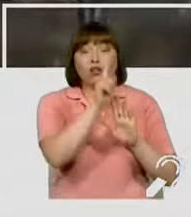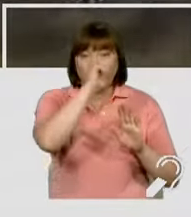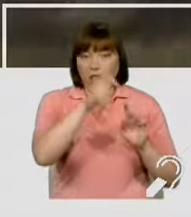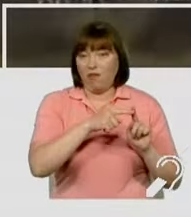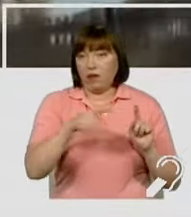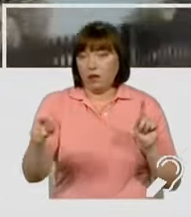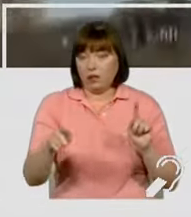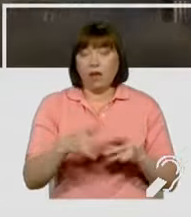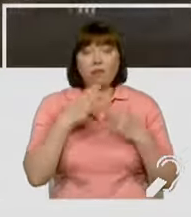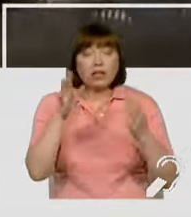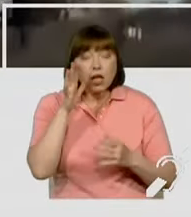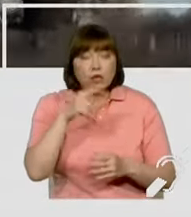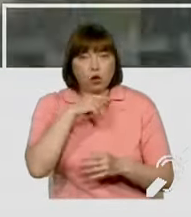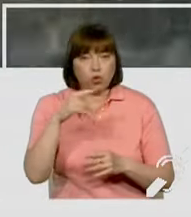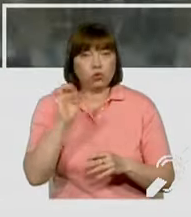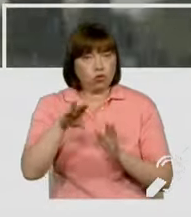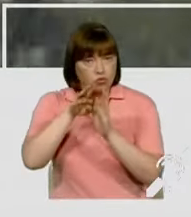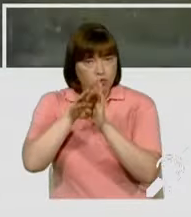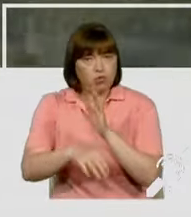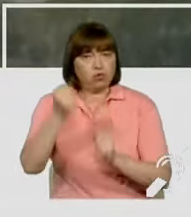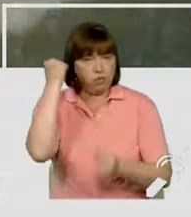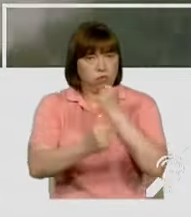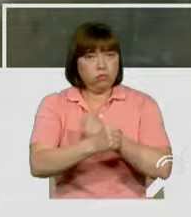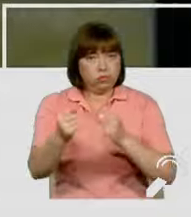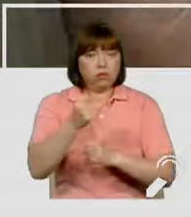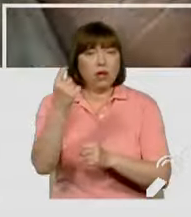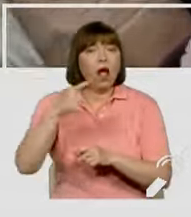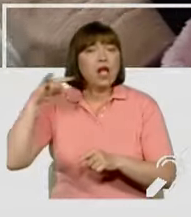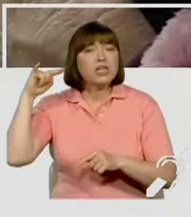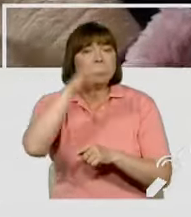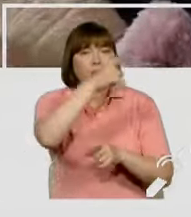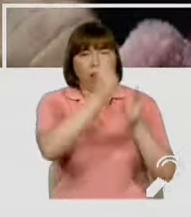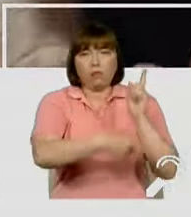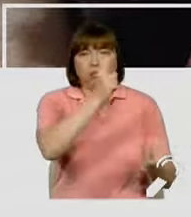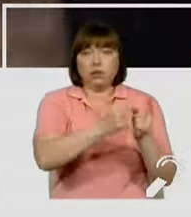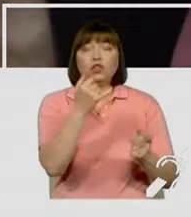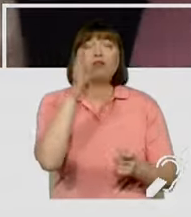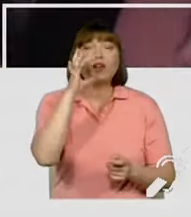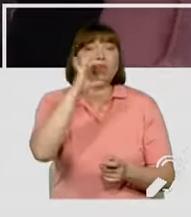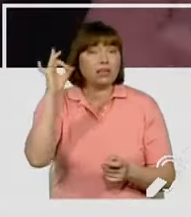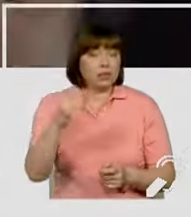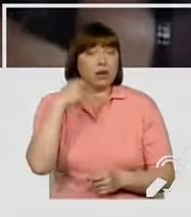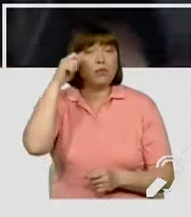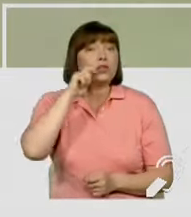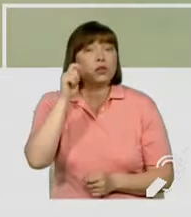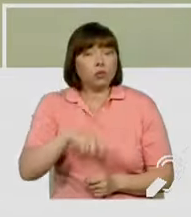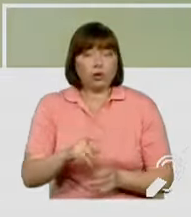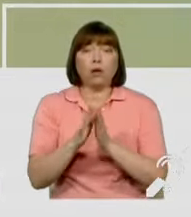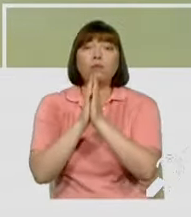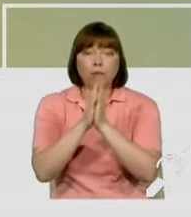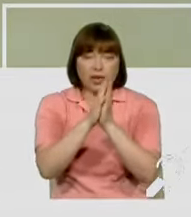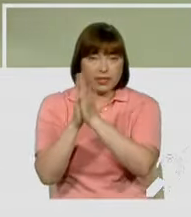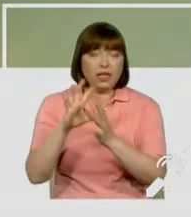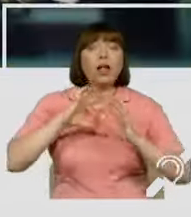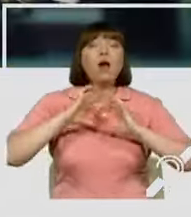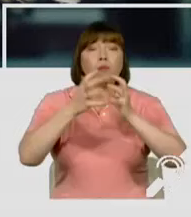ultima perioadă, Rusia a început să atace și cu bombe de aviație din perioada sovietică. Președintele Ucrainei i-a chemat pe liderii